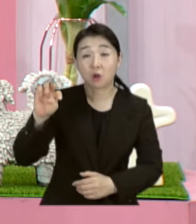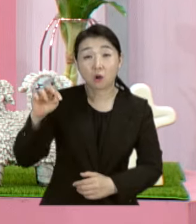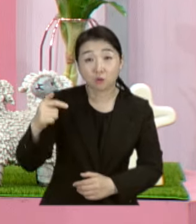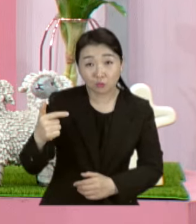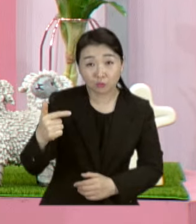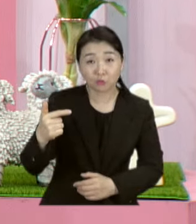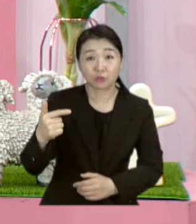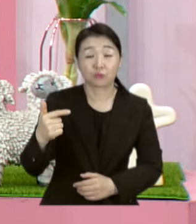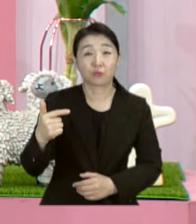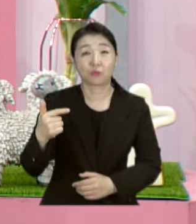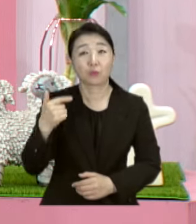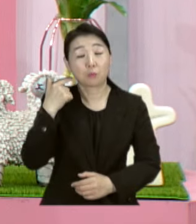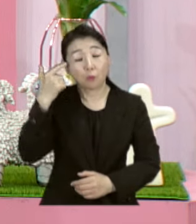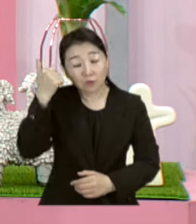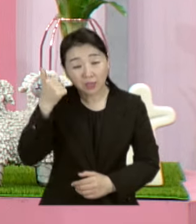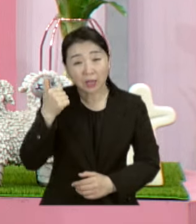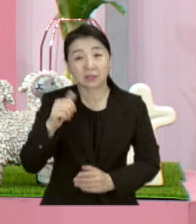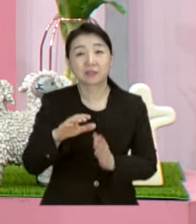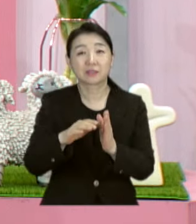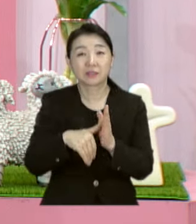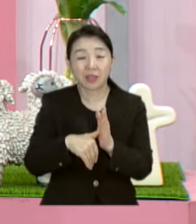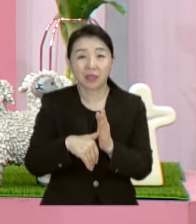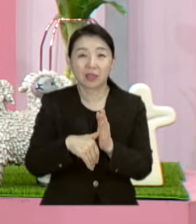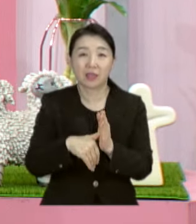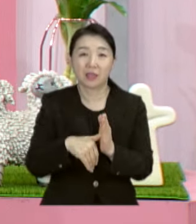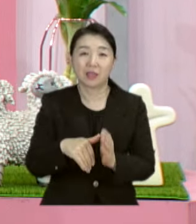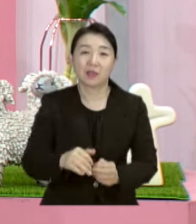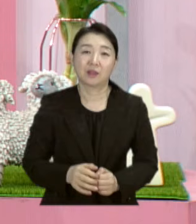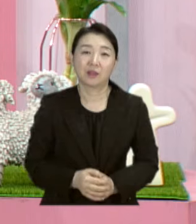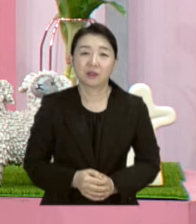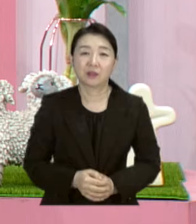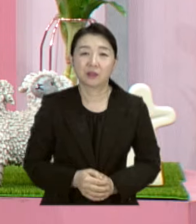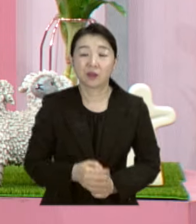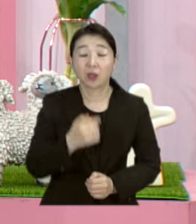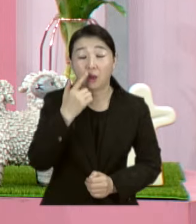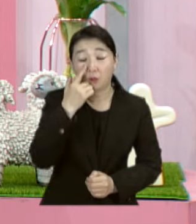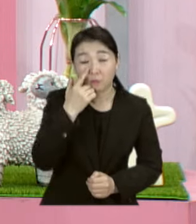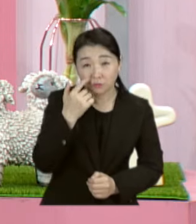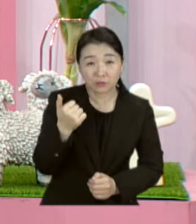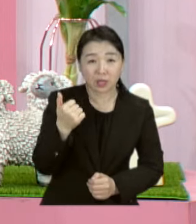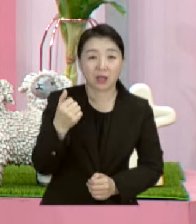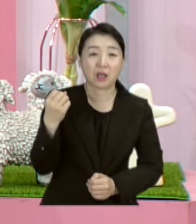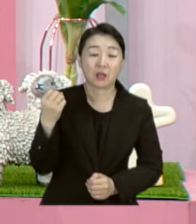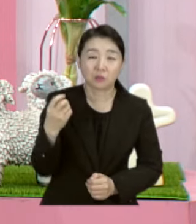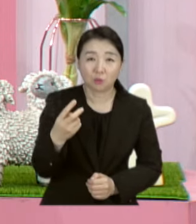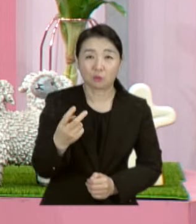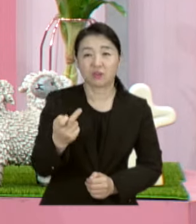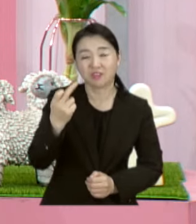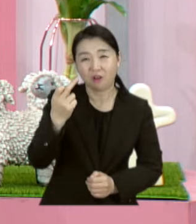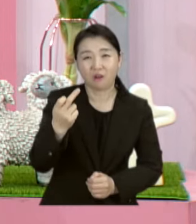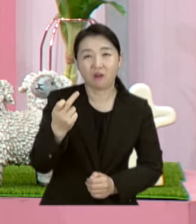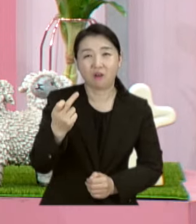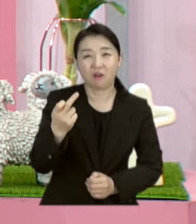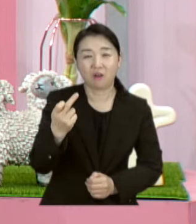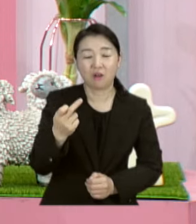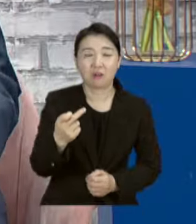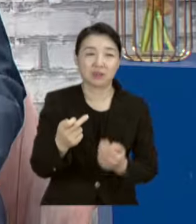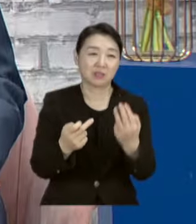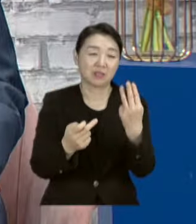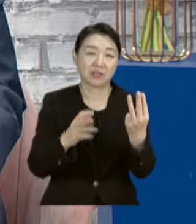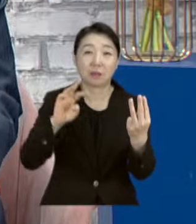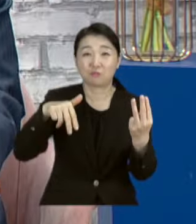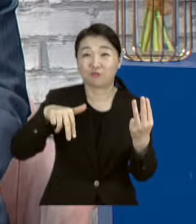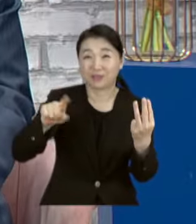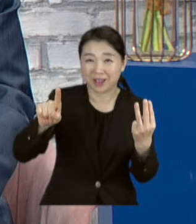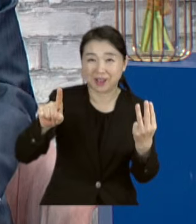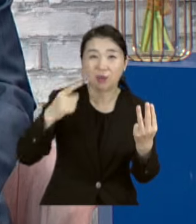3부자 목회자, 3대 목회자. 아, 그렇게 되네요. 주님의 은혜죠. 네, 네. 아니, 그럼 아버님이